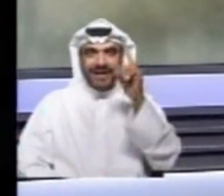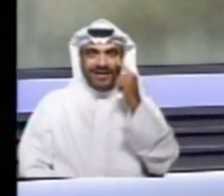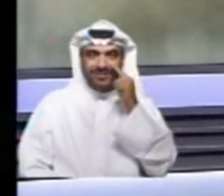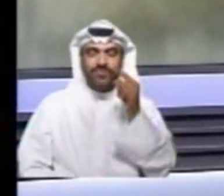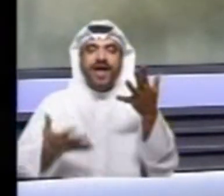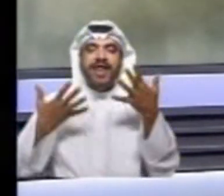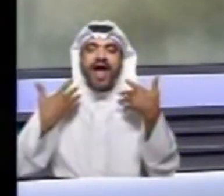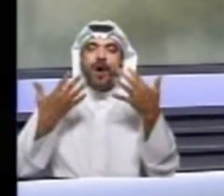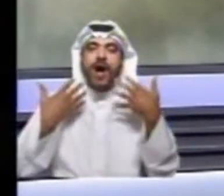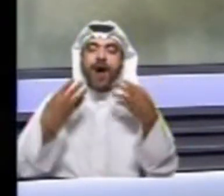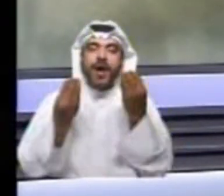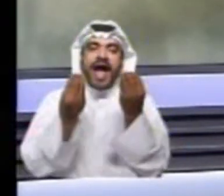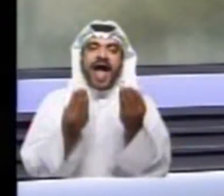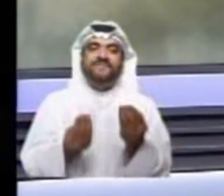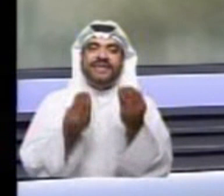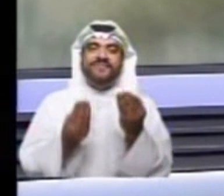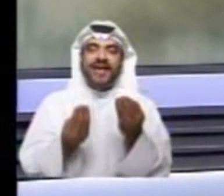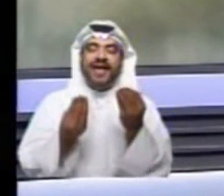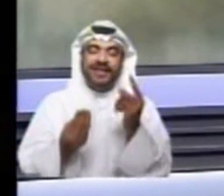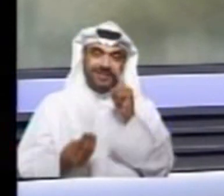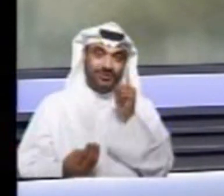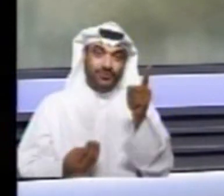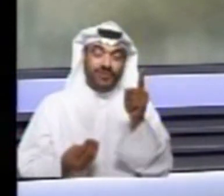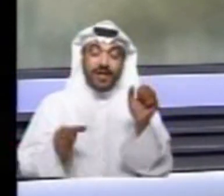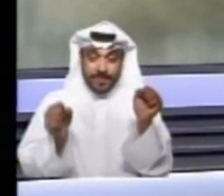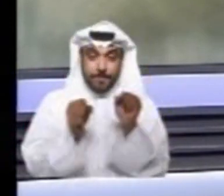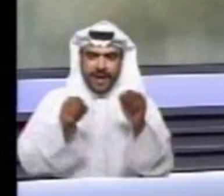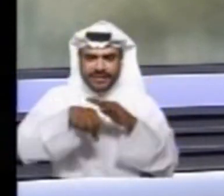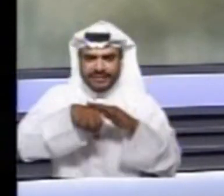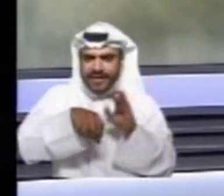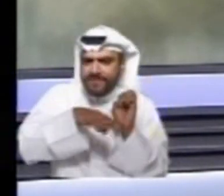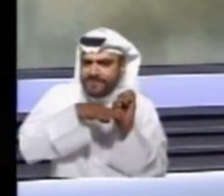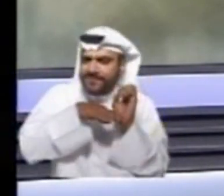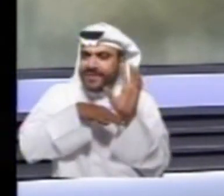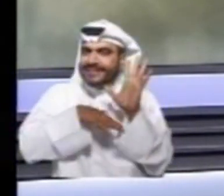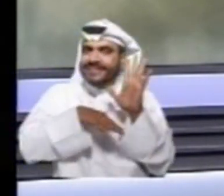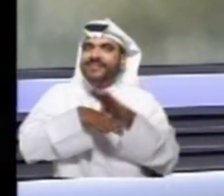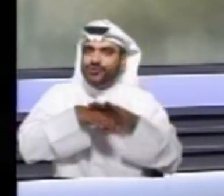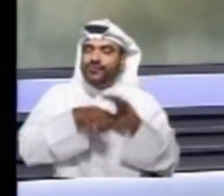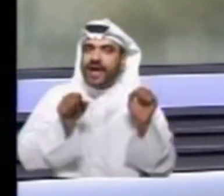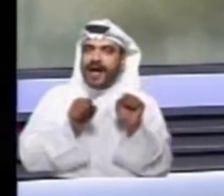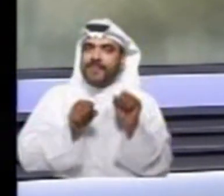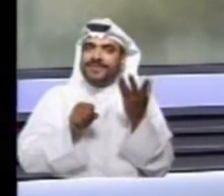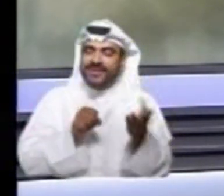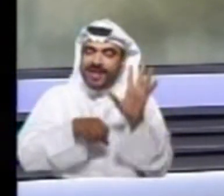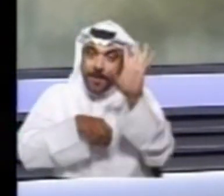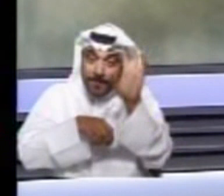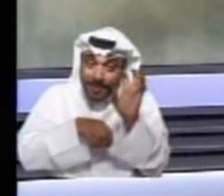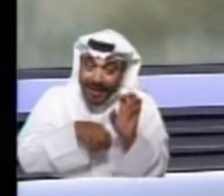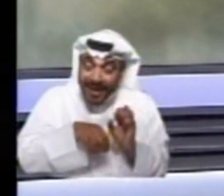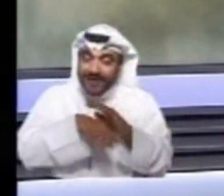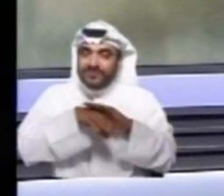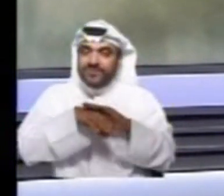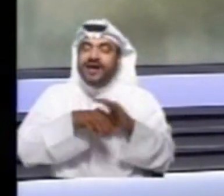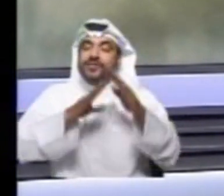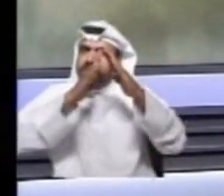إلى معتدلة، شمالية غربية إلى متقلبة الاتجاه، تتراوح سرعتها ما بين 8 إلى 28 كيلومتر في الساعة. درجات حرارة تتراوح ما